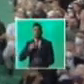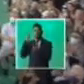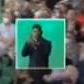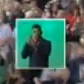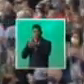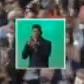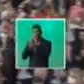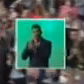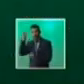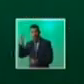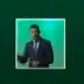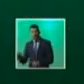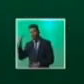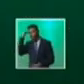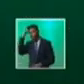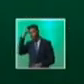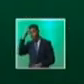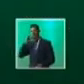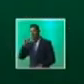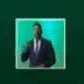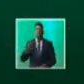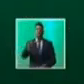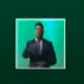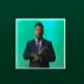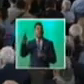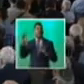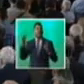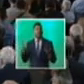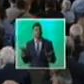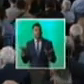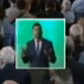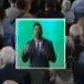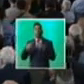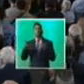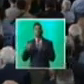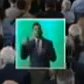κομμάτων, τουλάχιστον των τριών μεγαλύτερων κομμάτων. Άρα, γιατί πέταξε τη ρουκέτα τώρα? Γιατί